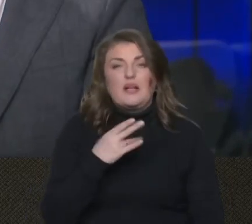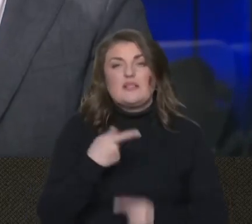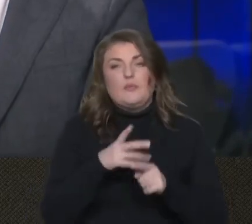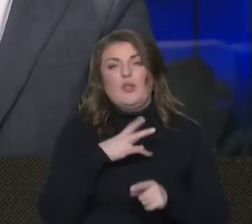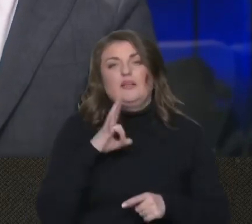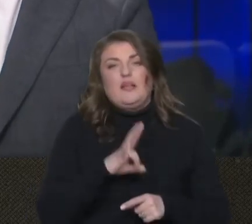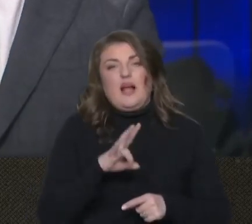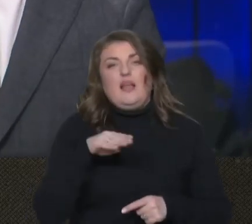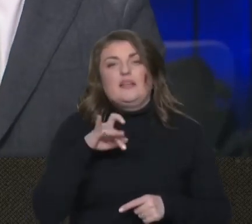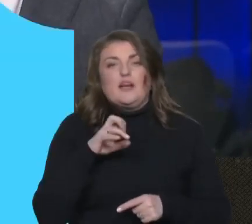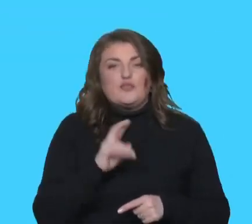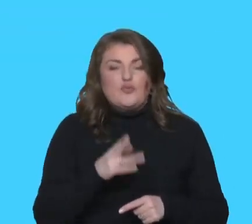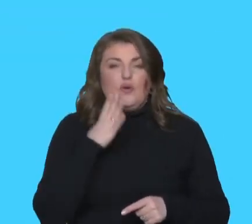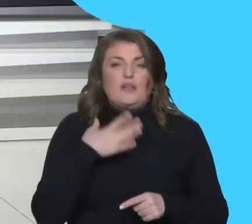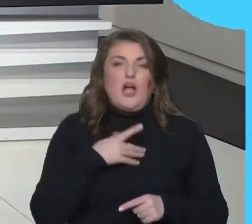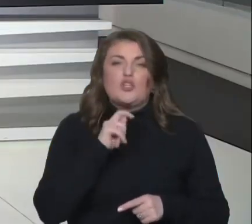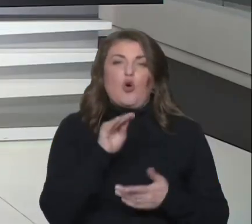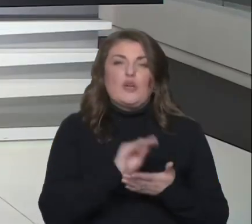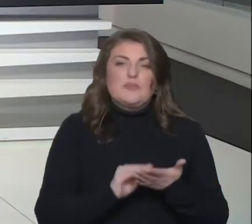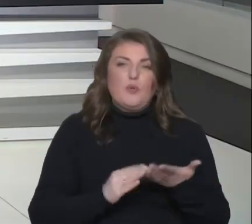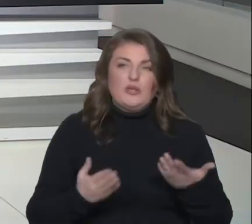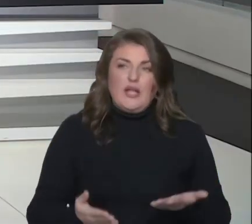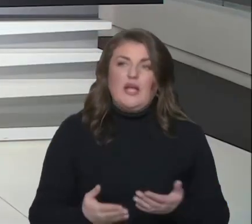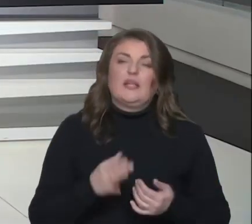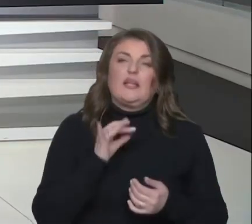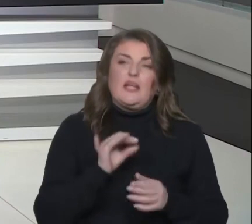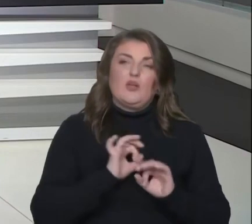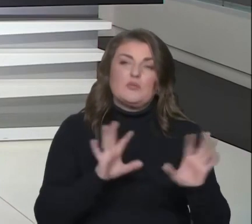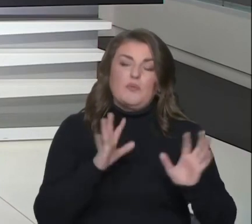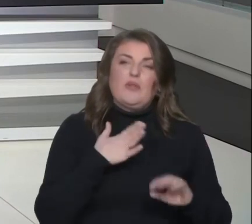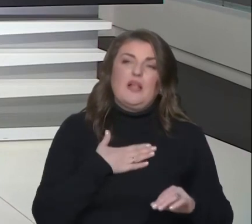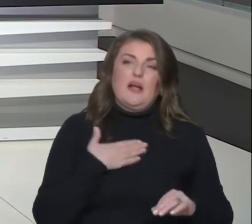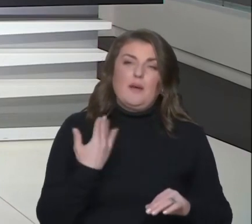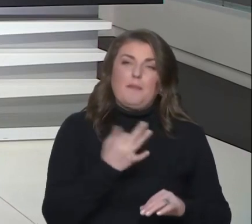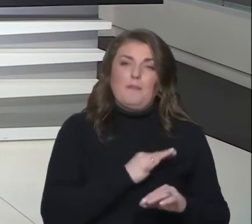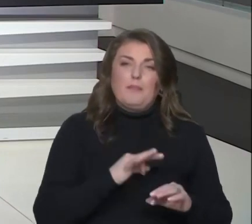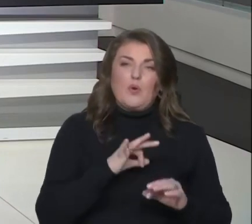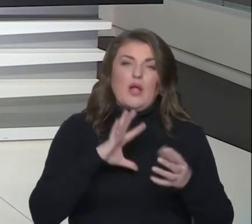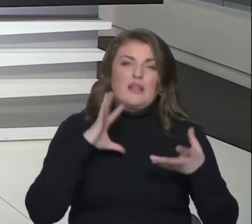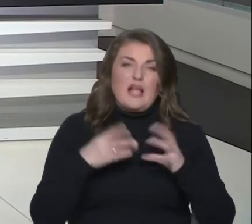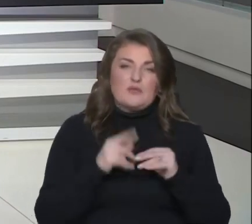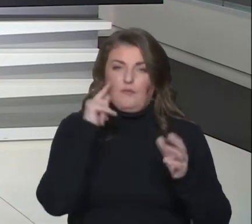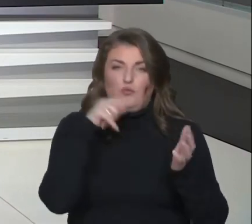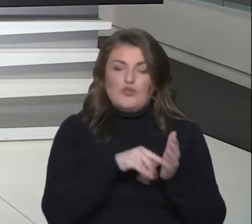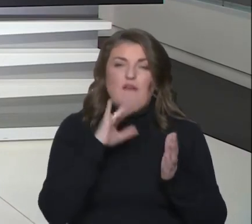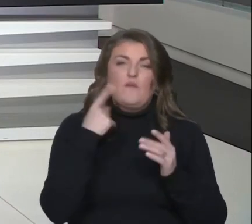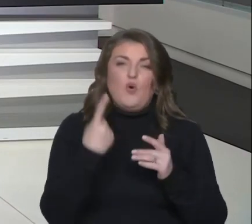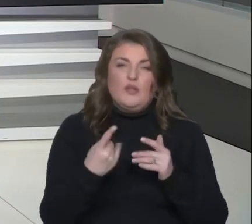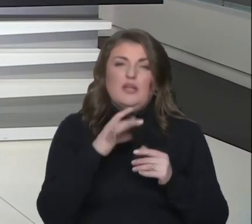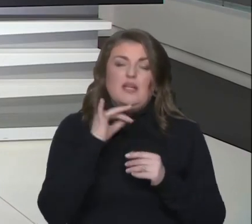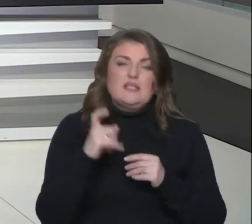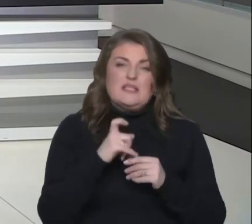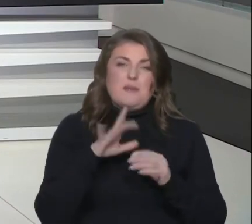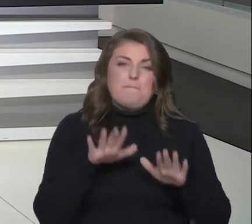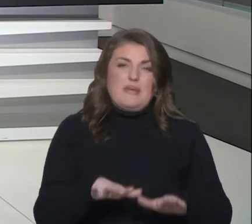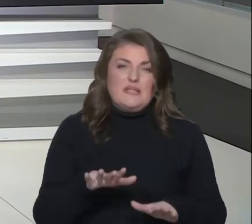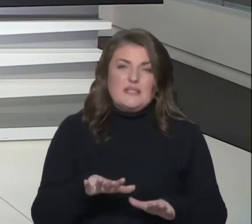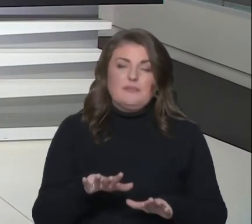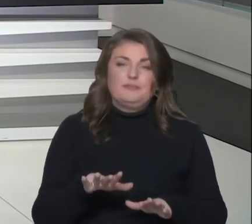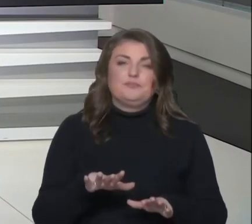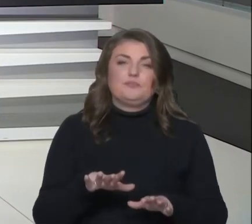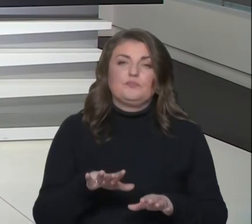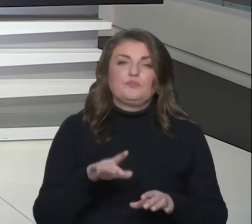була Наталія Ткачук, наша кореспондентка, і розповіла про наслідки влучань в одне з місць,